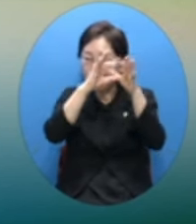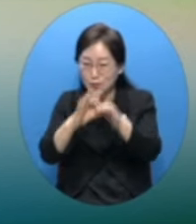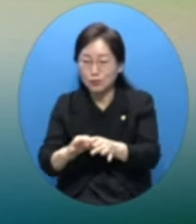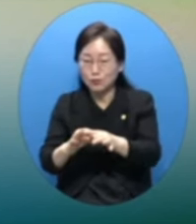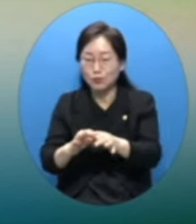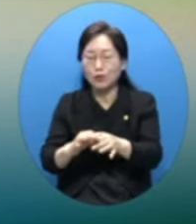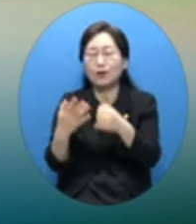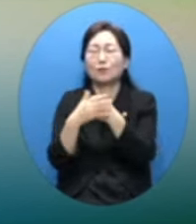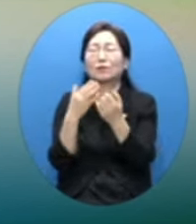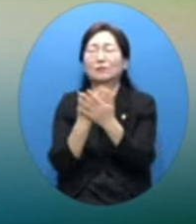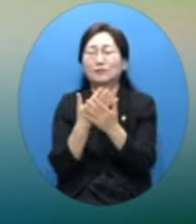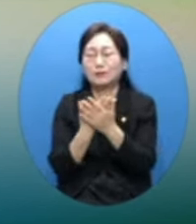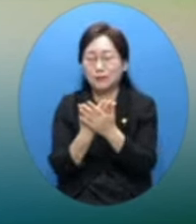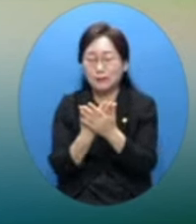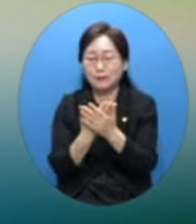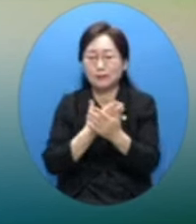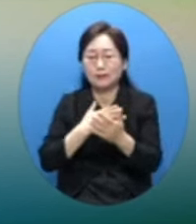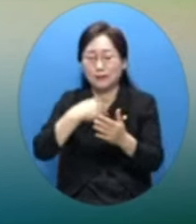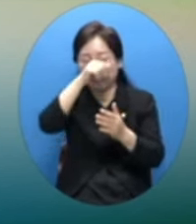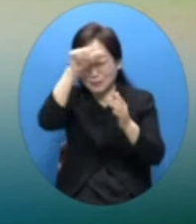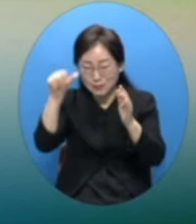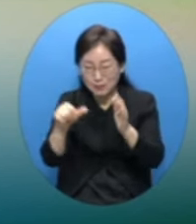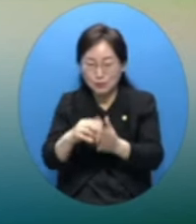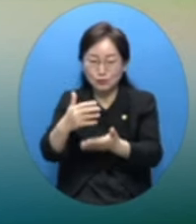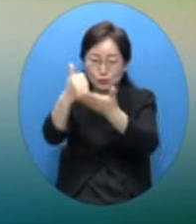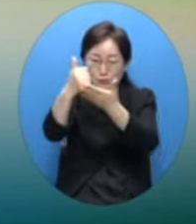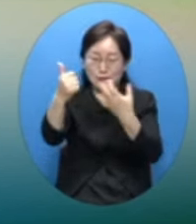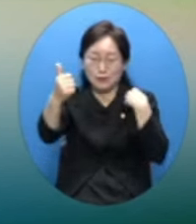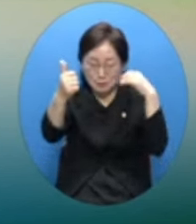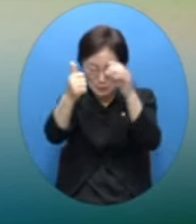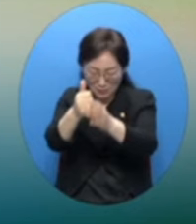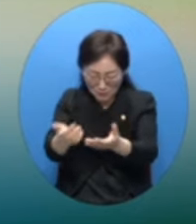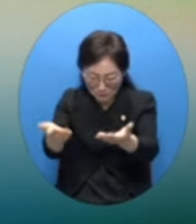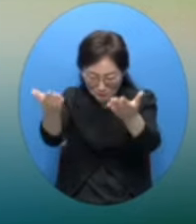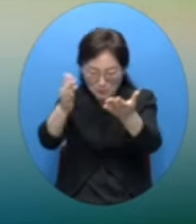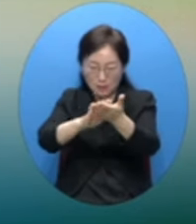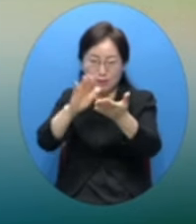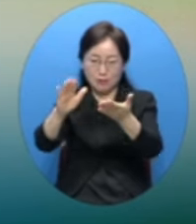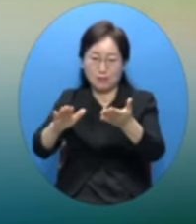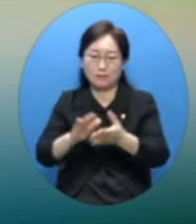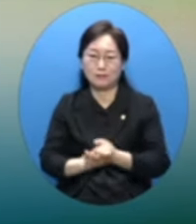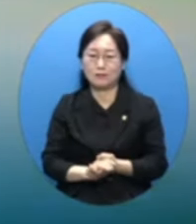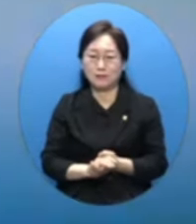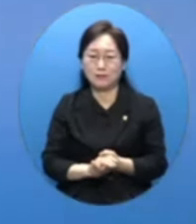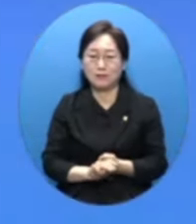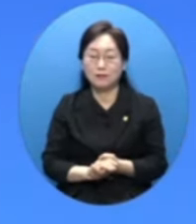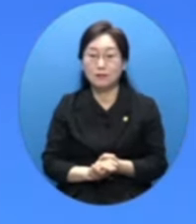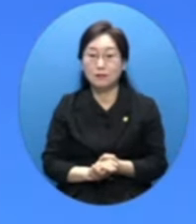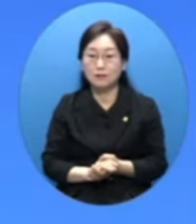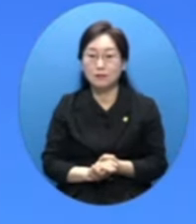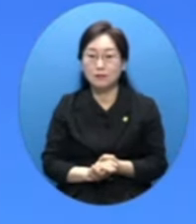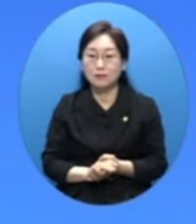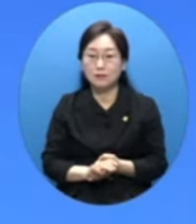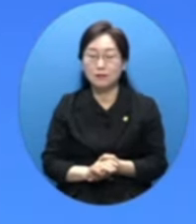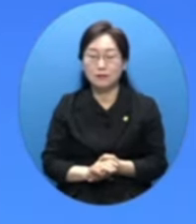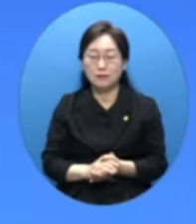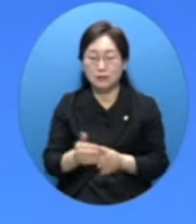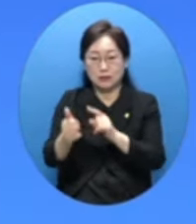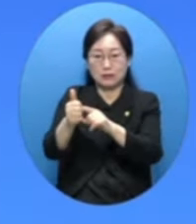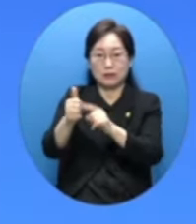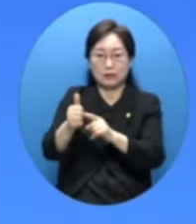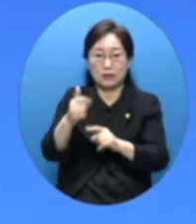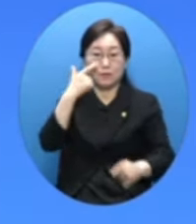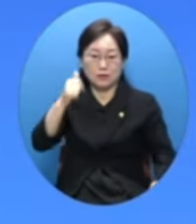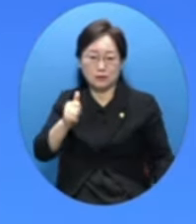있게 해주신다면 저의 남은 생을 주님께 바치겠습니다. 그 자존심 강하고